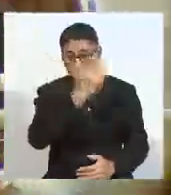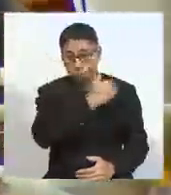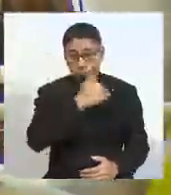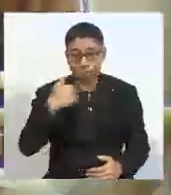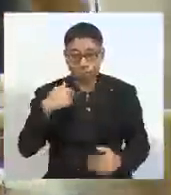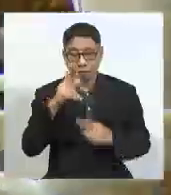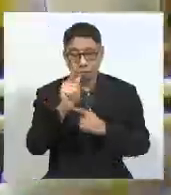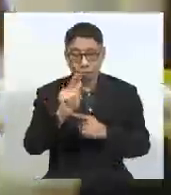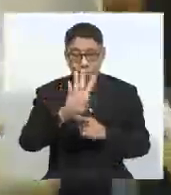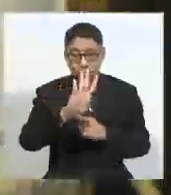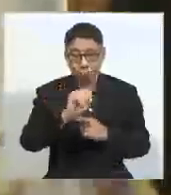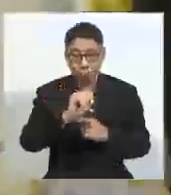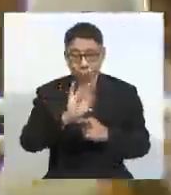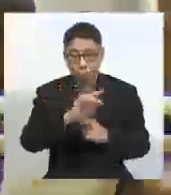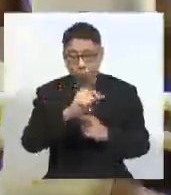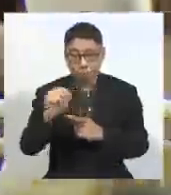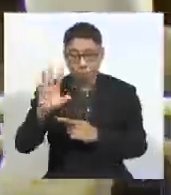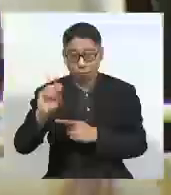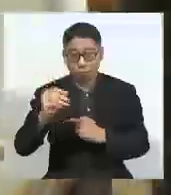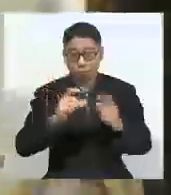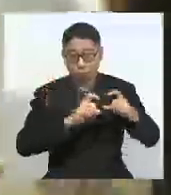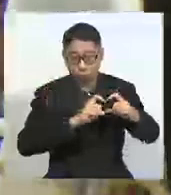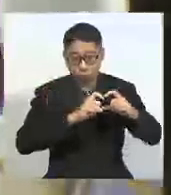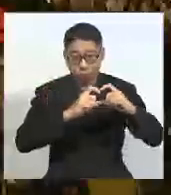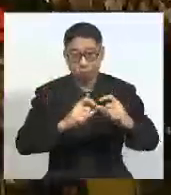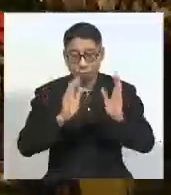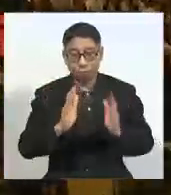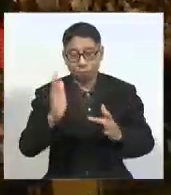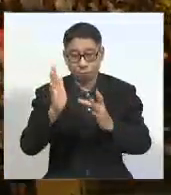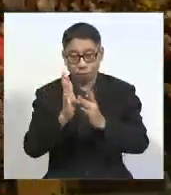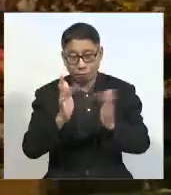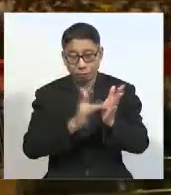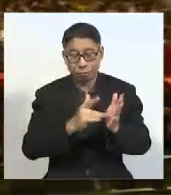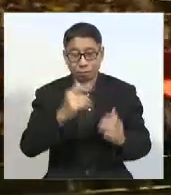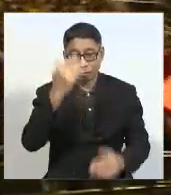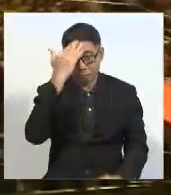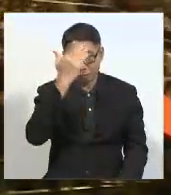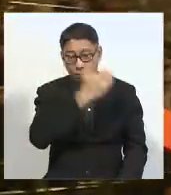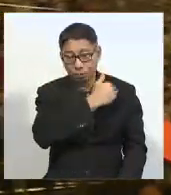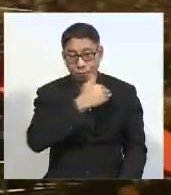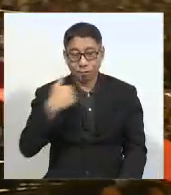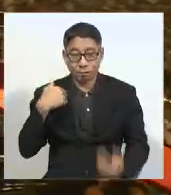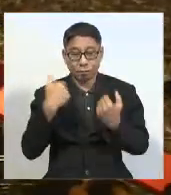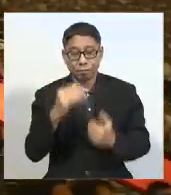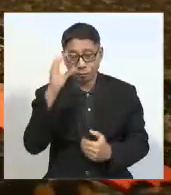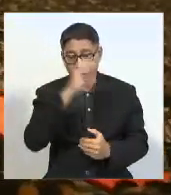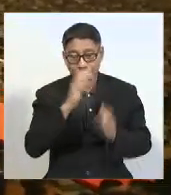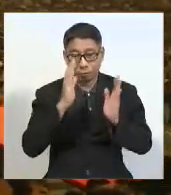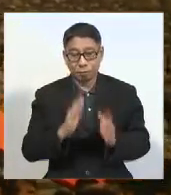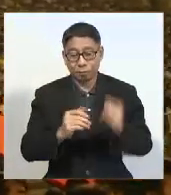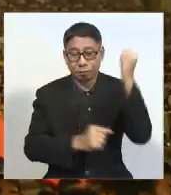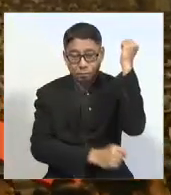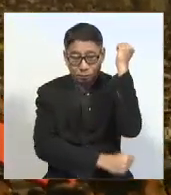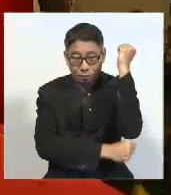12ข้อ48ถึง50เพื่อให้กำลังใจคริสตชนชาวคาทอลิกในการออกเดินทางหาผู้คนที่ยังขัดส